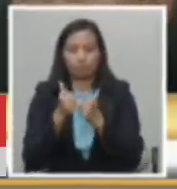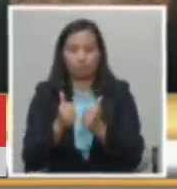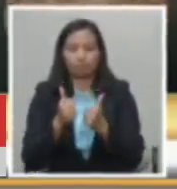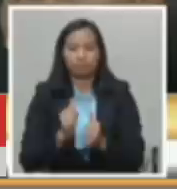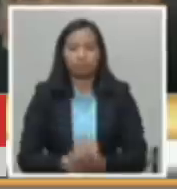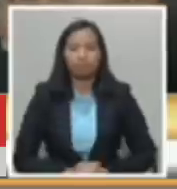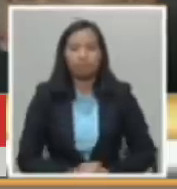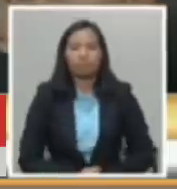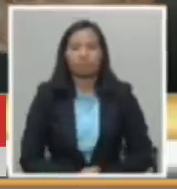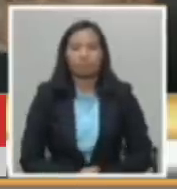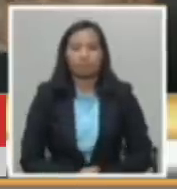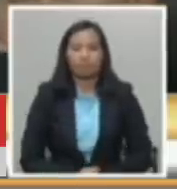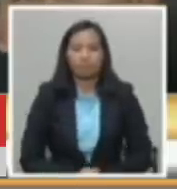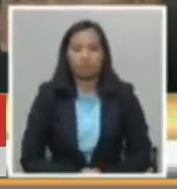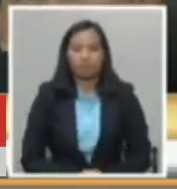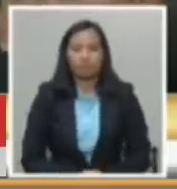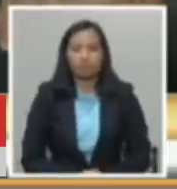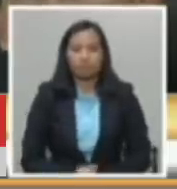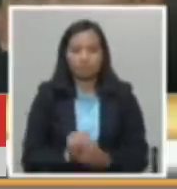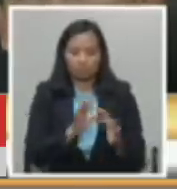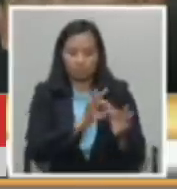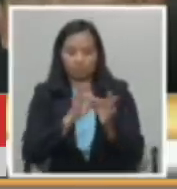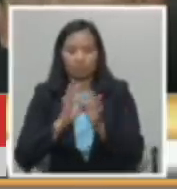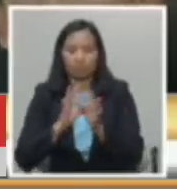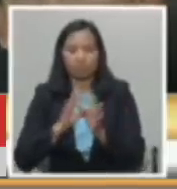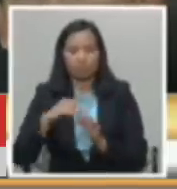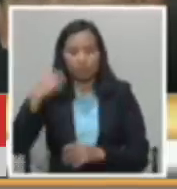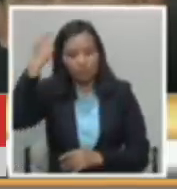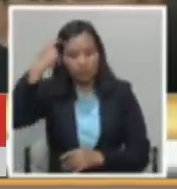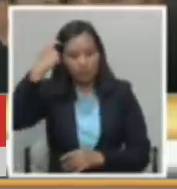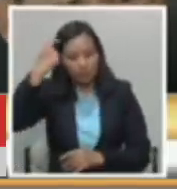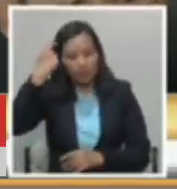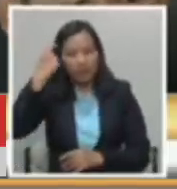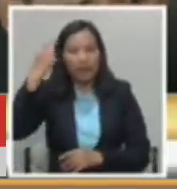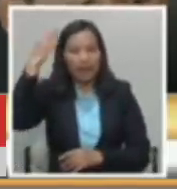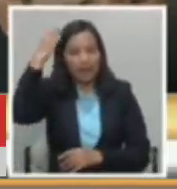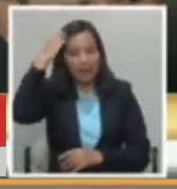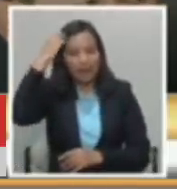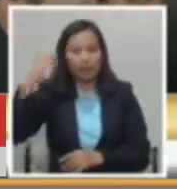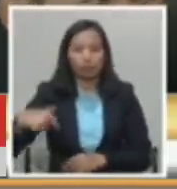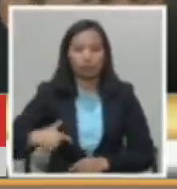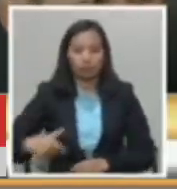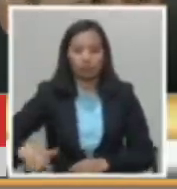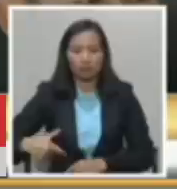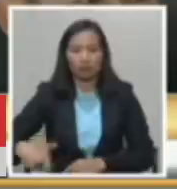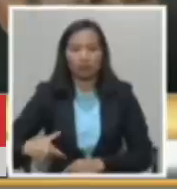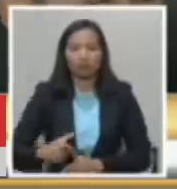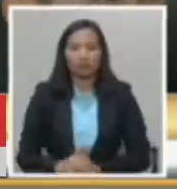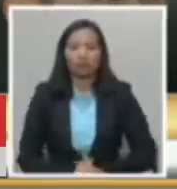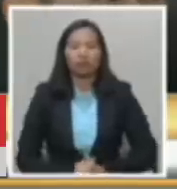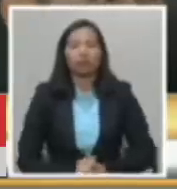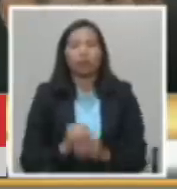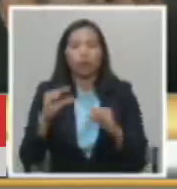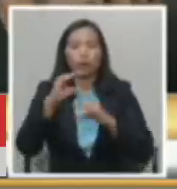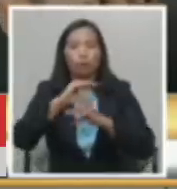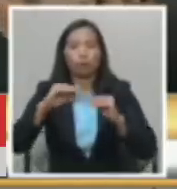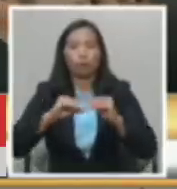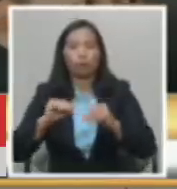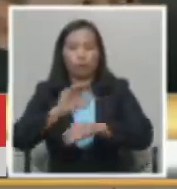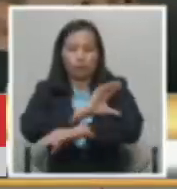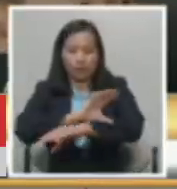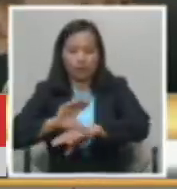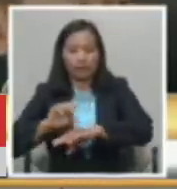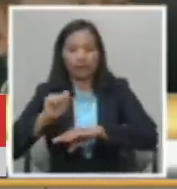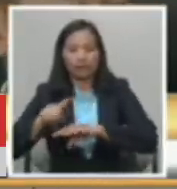West Economic Corridor เชื่อมพม่าลาวจีนครับท่านประธานครับโครงการรถไฟความเร็วสูงส